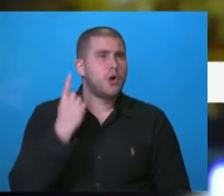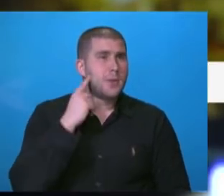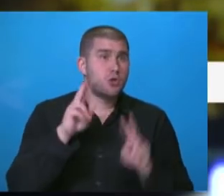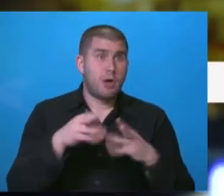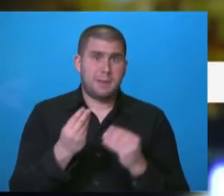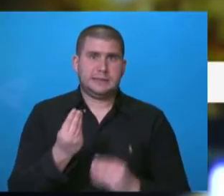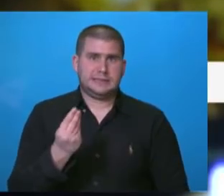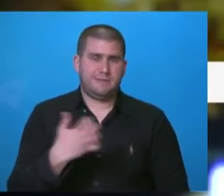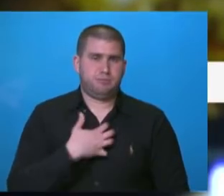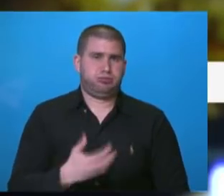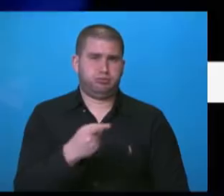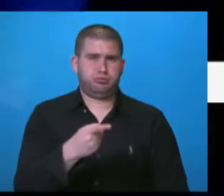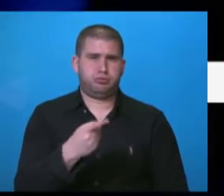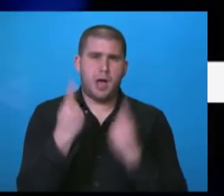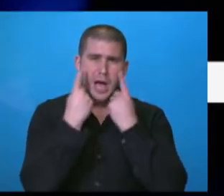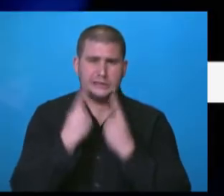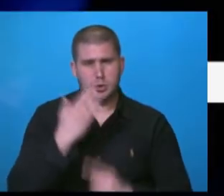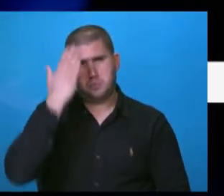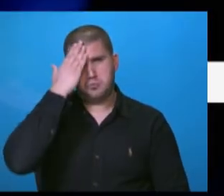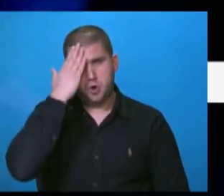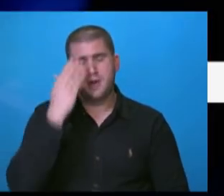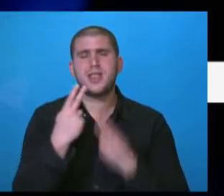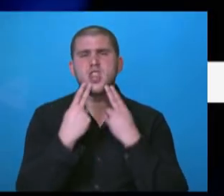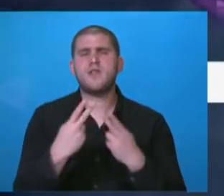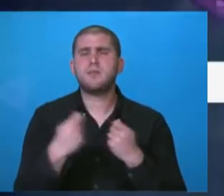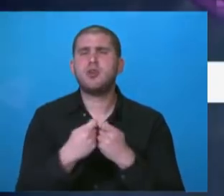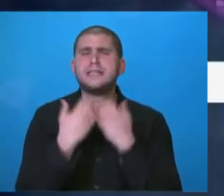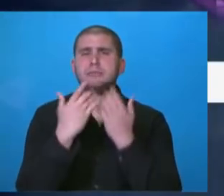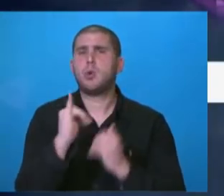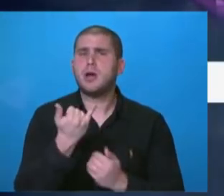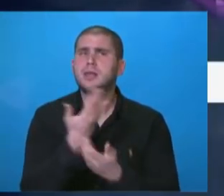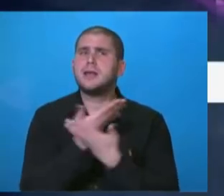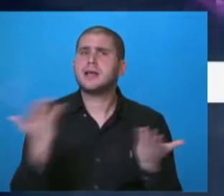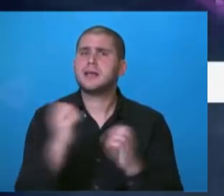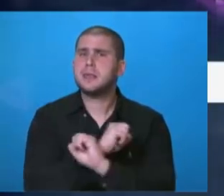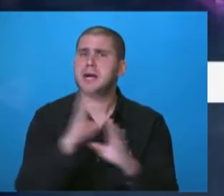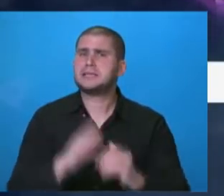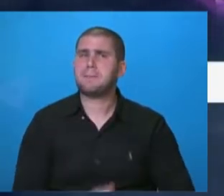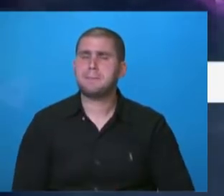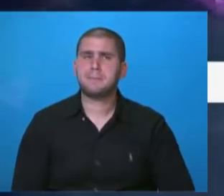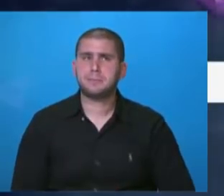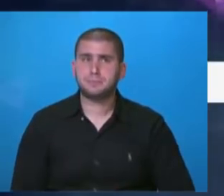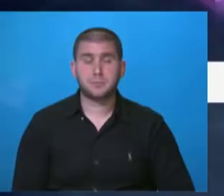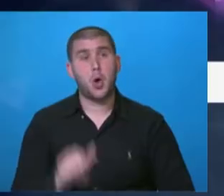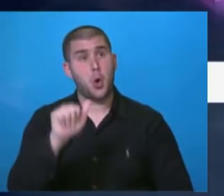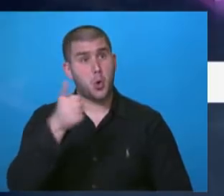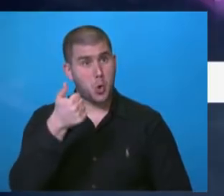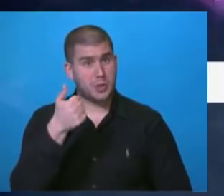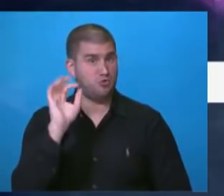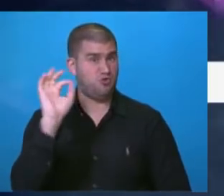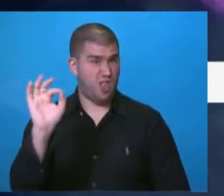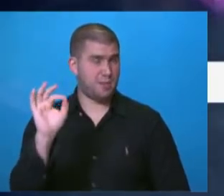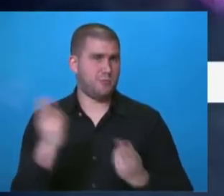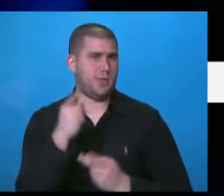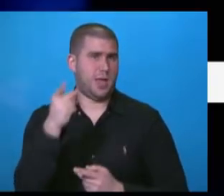כסף בחסידות הזאת, זה ידוע. כן. תגובות לסיפור שלך שכן יצא החוצה? קודם כל, מהצד שלהם, אז הם